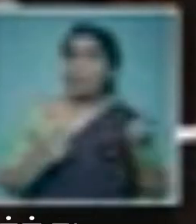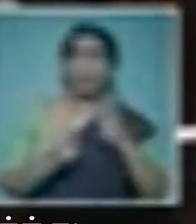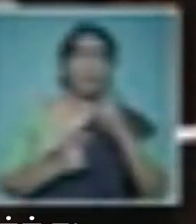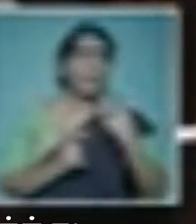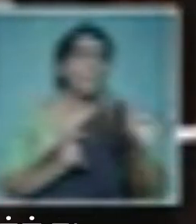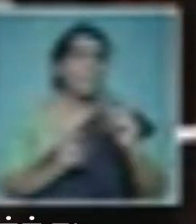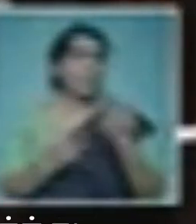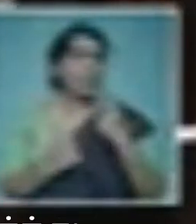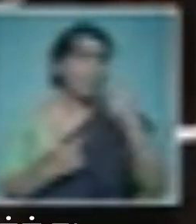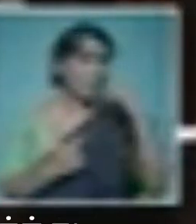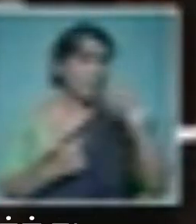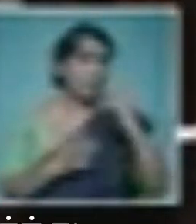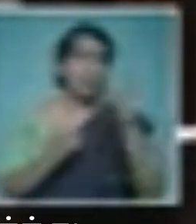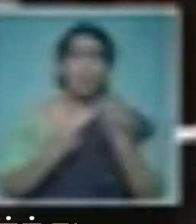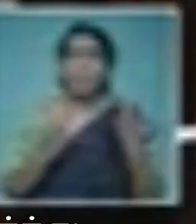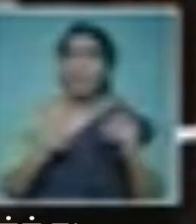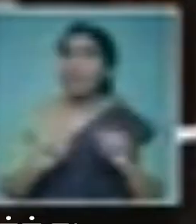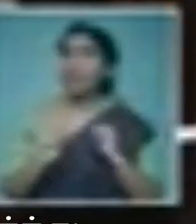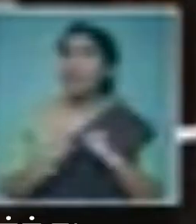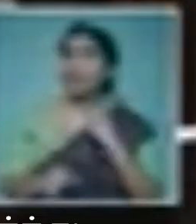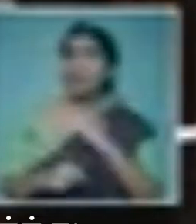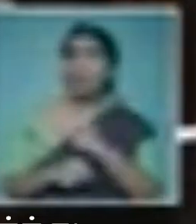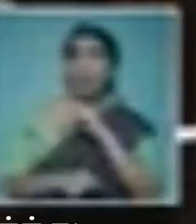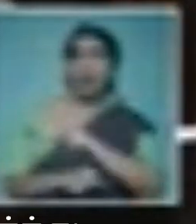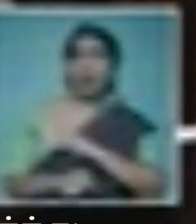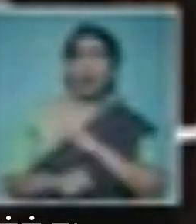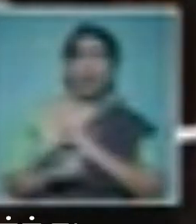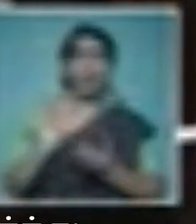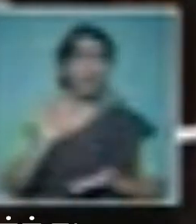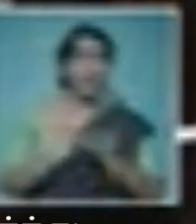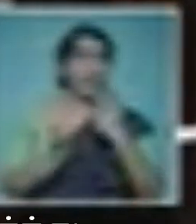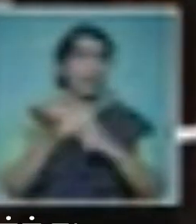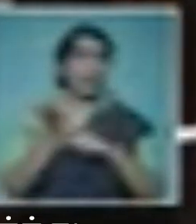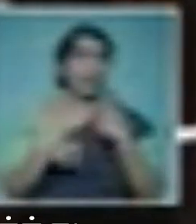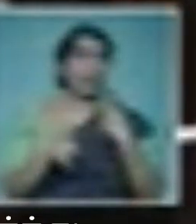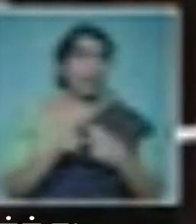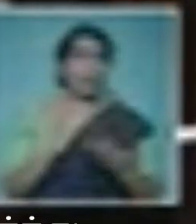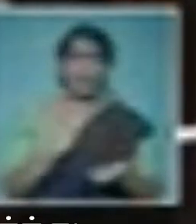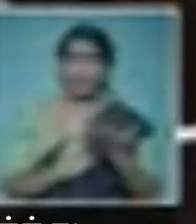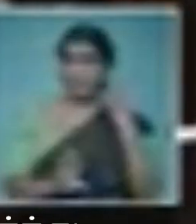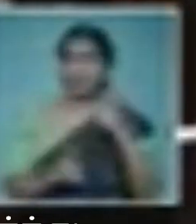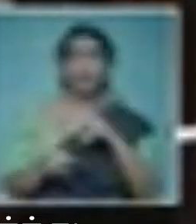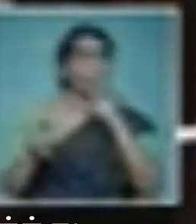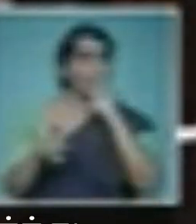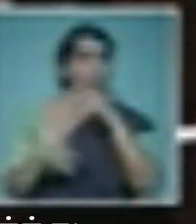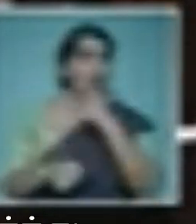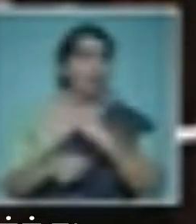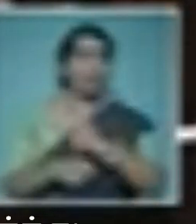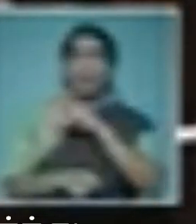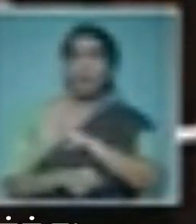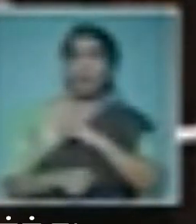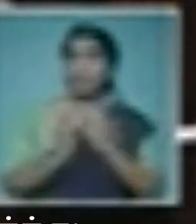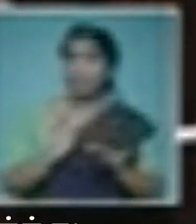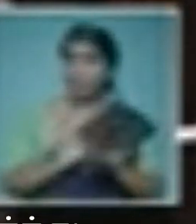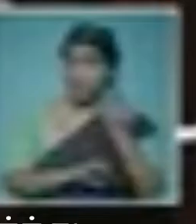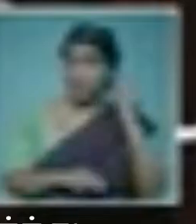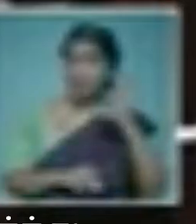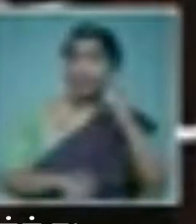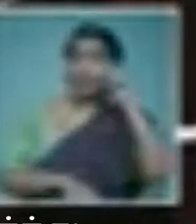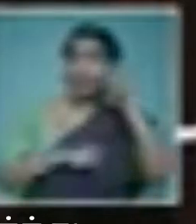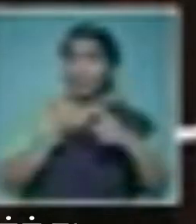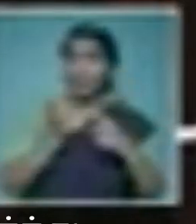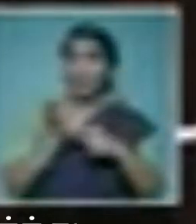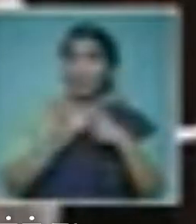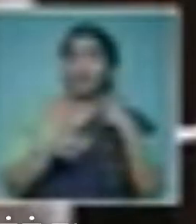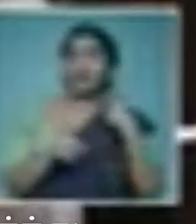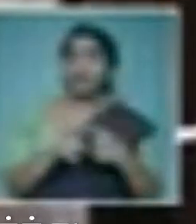ගන්න බෑ, පෑන් ගන්න බෑ. ඇයි? මේ රාජ්‍ය ආදායම වැඩි කරගන්න මේ බදු වැඩි කරලා තියෙන නිසා. එක පැත්තකින් රාජ්‍ය ආදායම වැඩි කරගන්න ජනතාව මත බදු